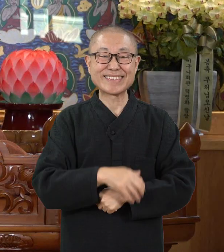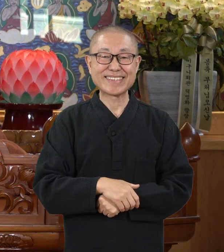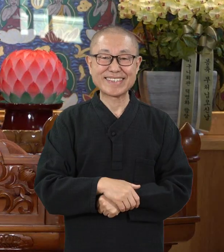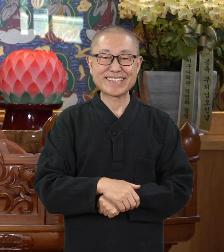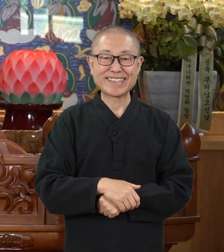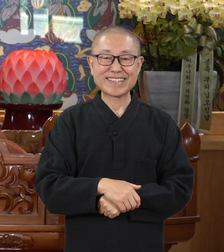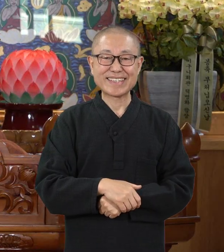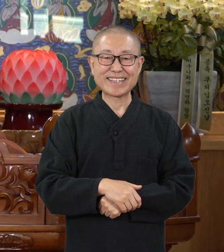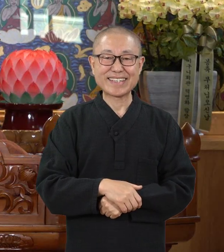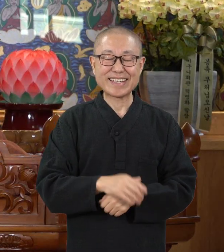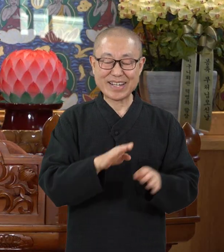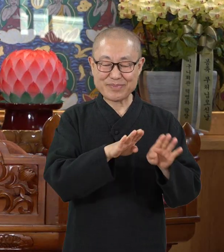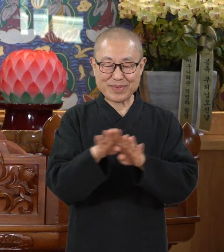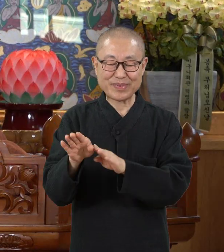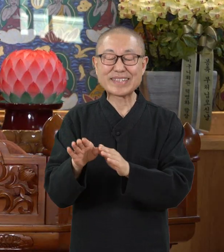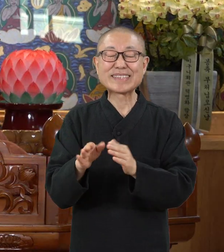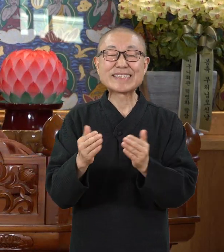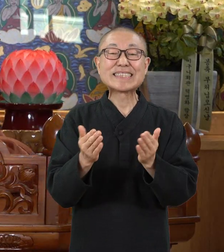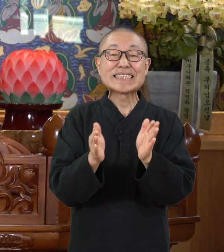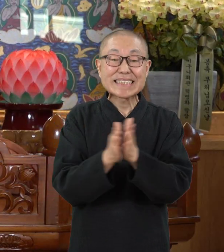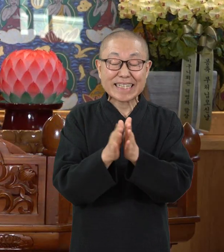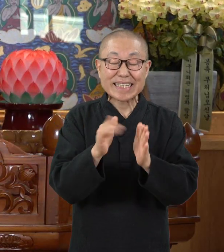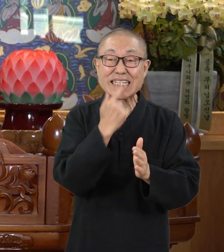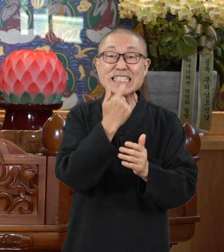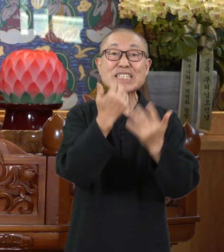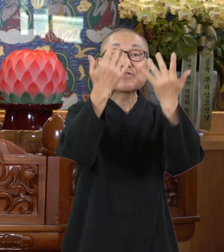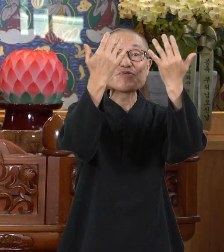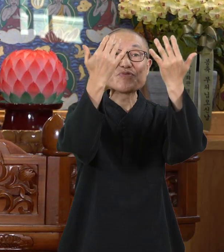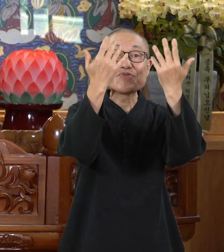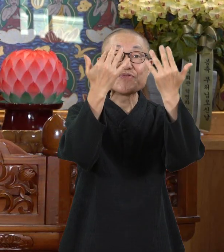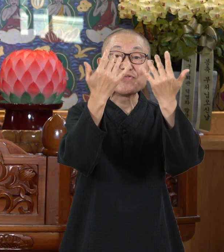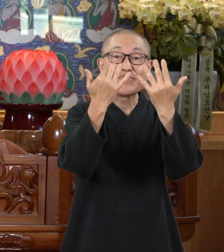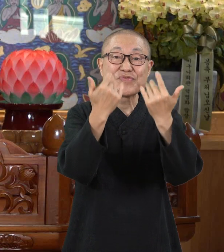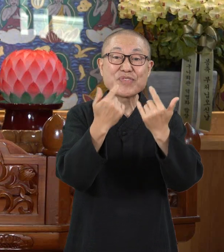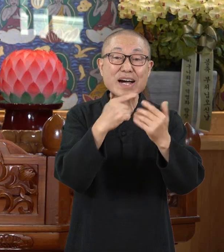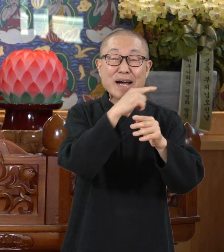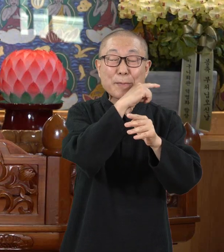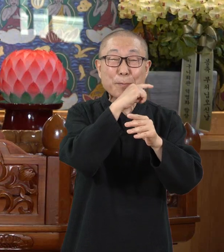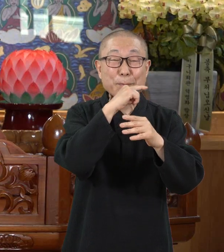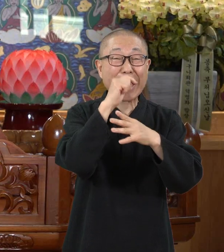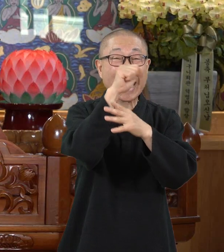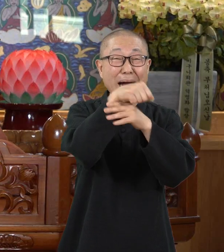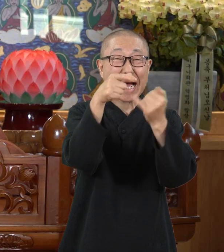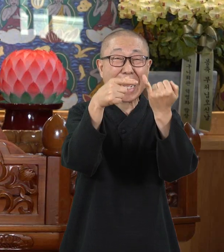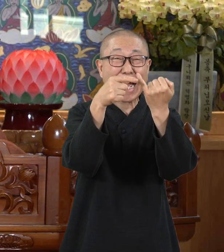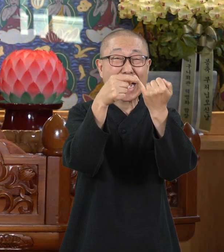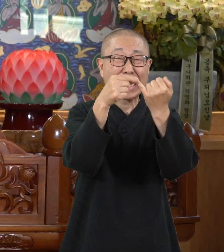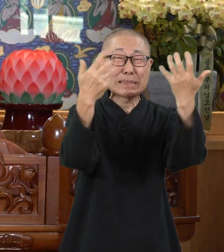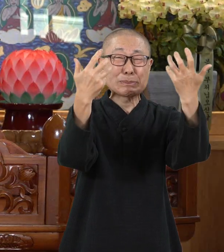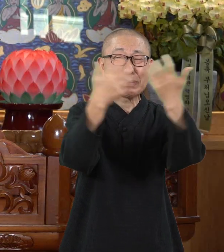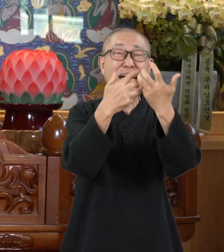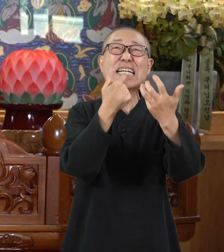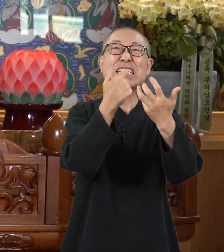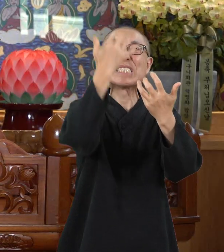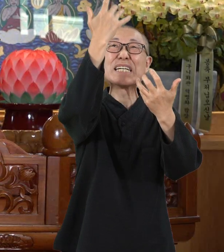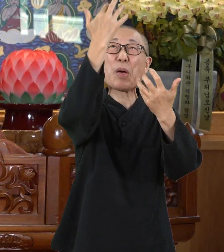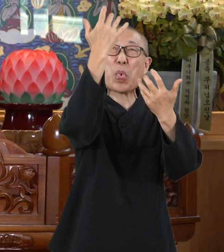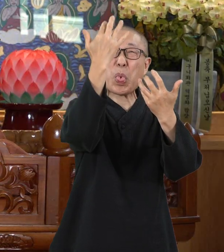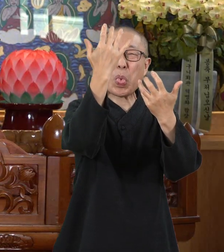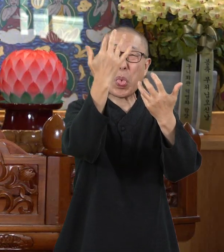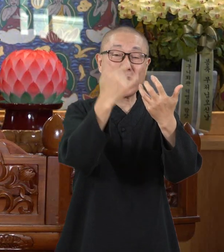이제 겨울방학이 시작이 되고 너무 좋은데 또 첫눈까지 내려서 교정을 거니까 그 빨간 열매가